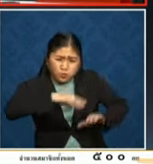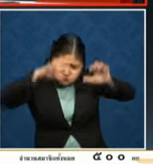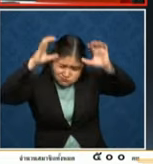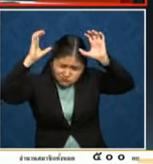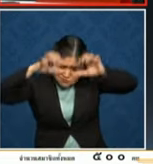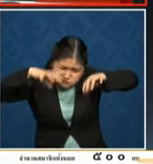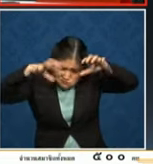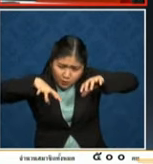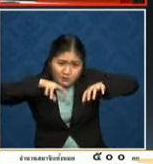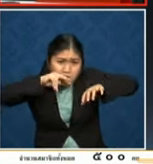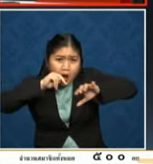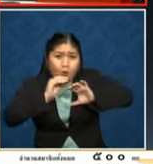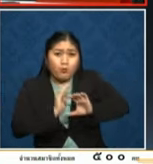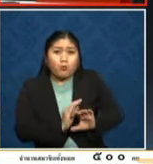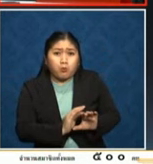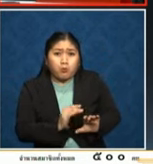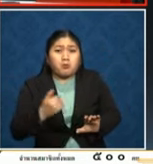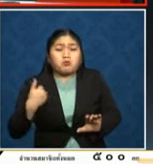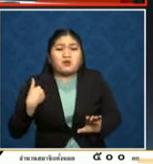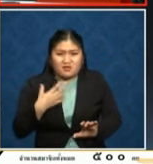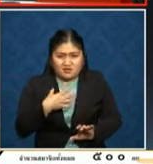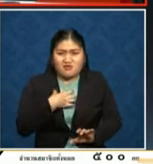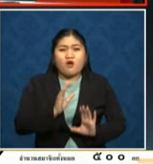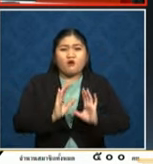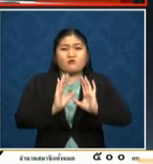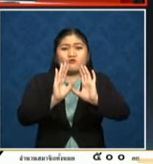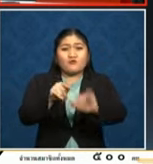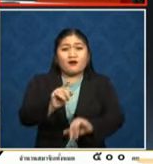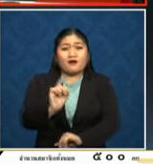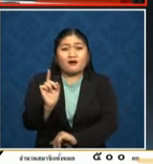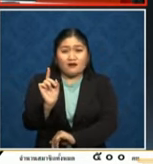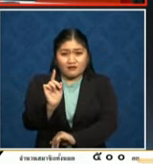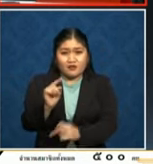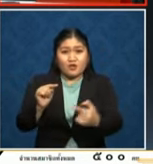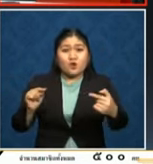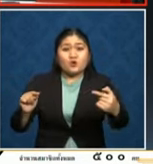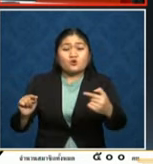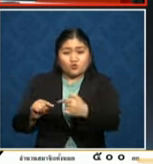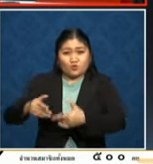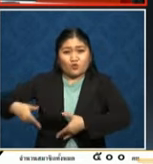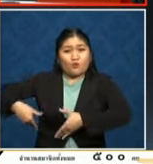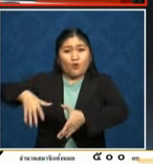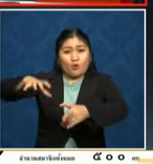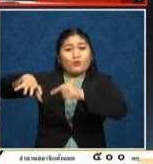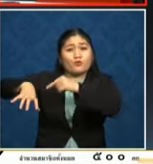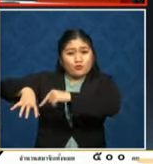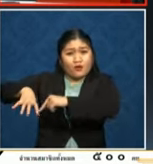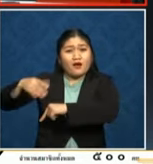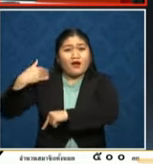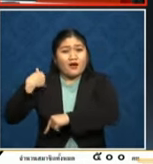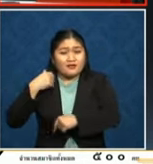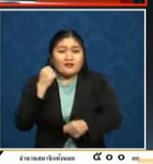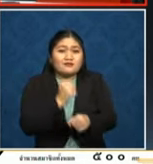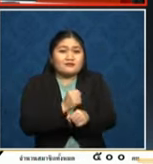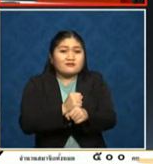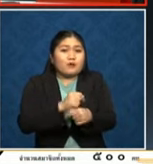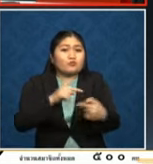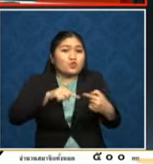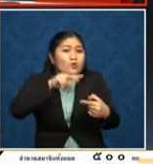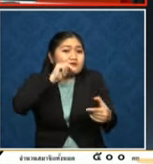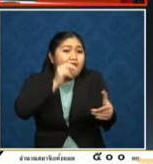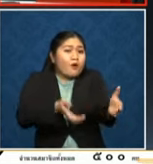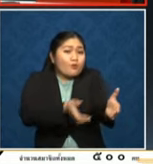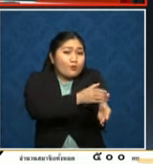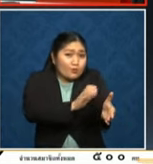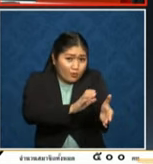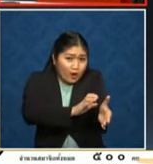มีน้ำขังฉะนั้นแล้วก็อยากให้มีหนังสือไปยังกรมทางหลวงนะครับเพื่อที่จะให้ทำคูระบายน้ำเพื่อผันน้ำเวลา